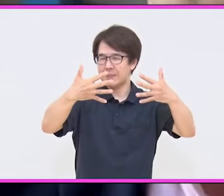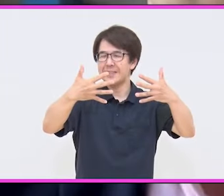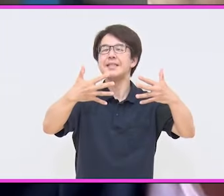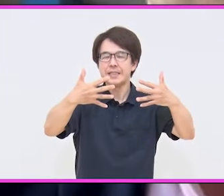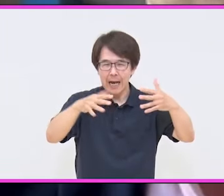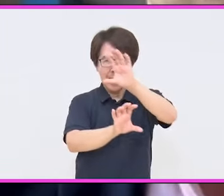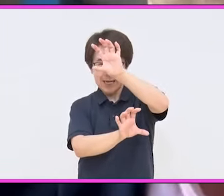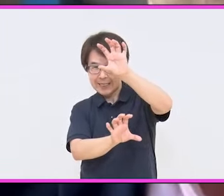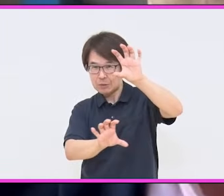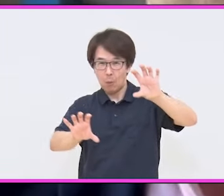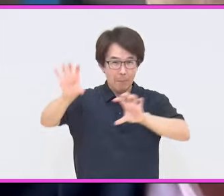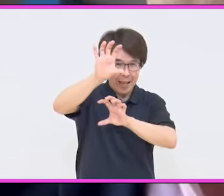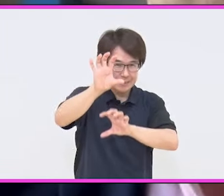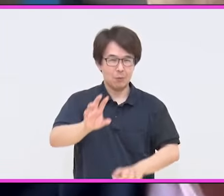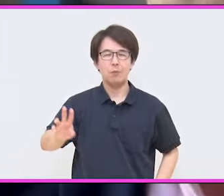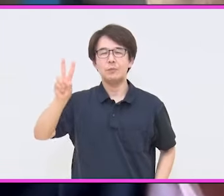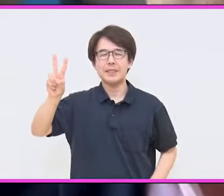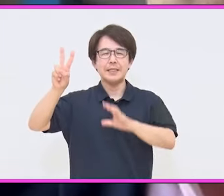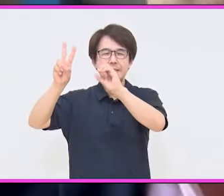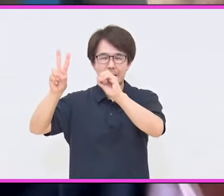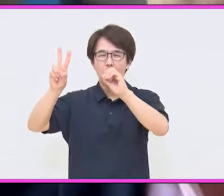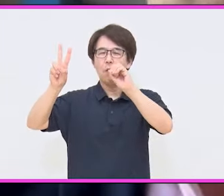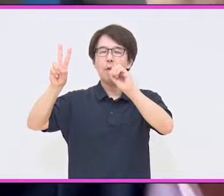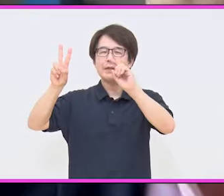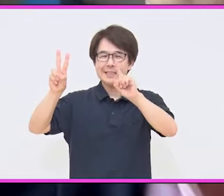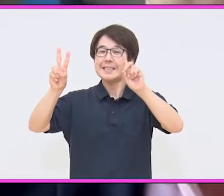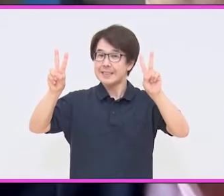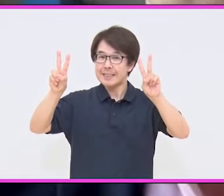ション2012ロンドン